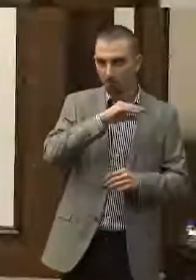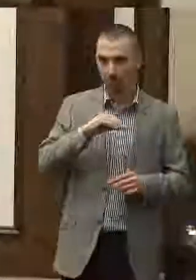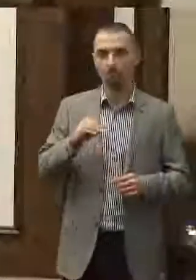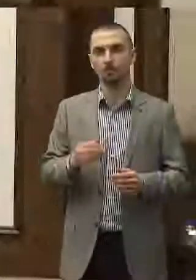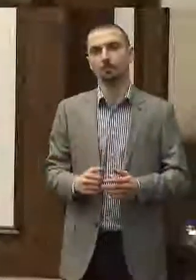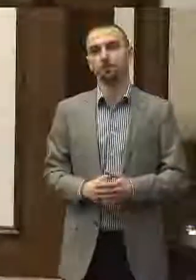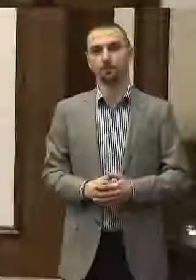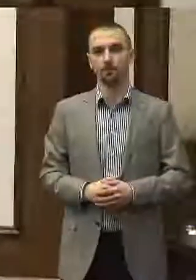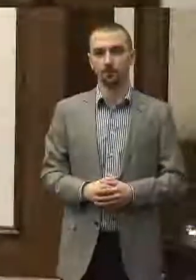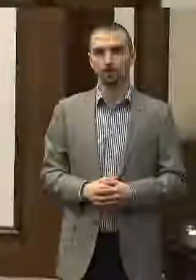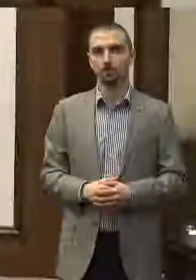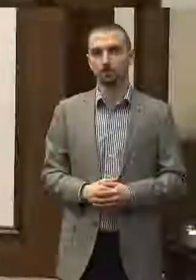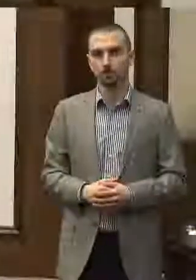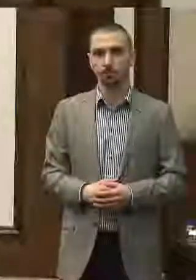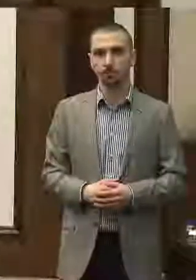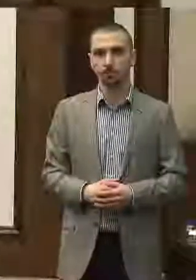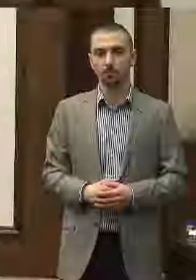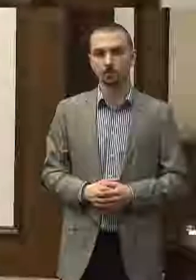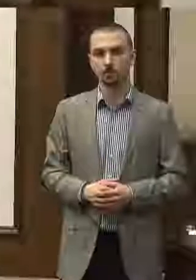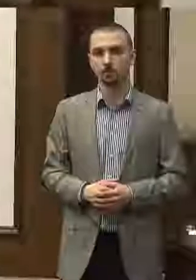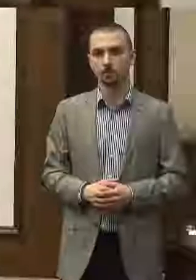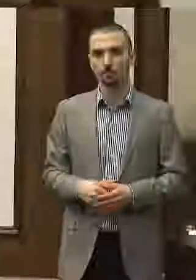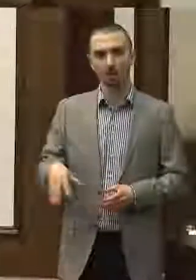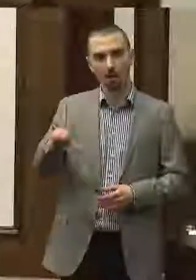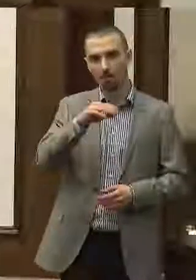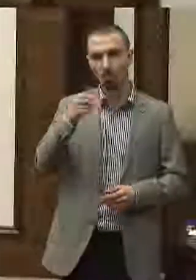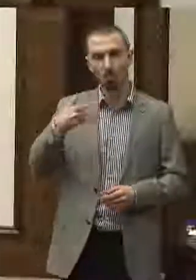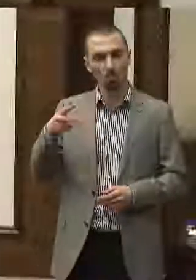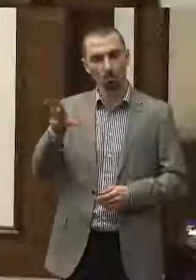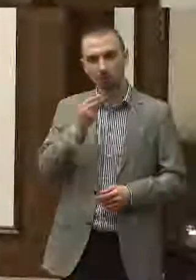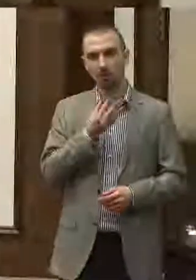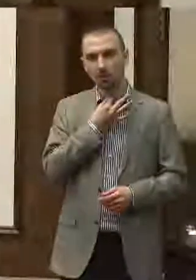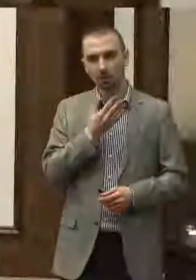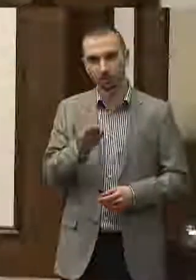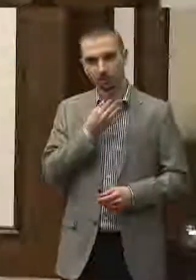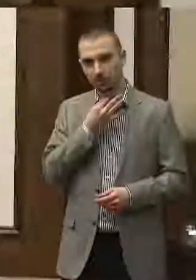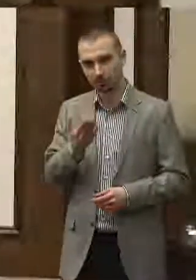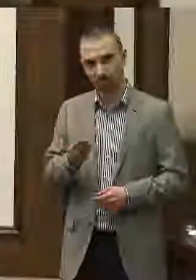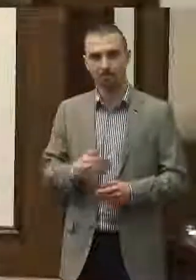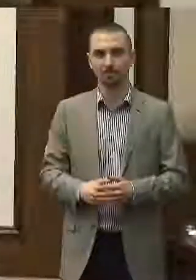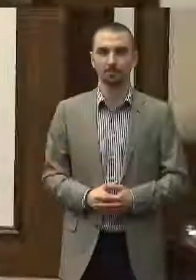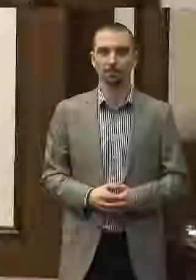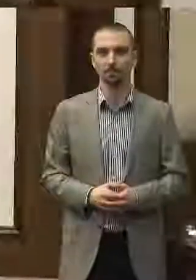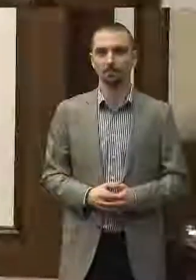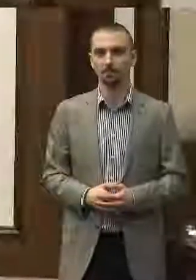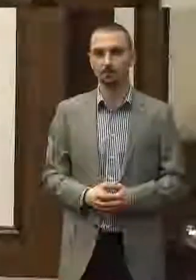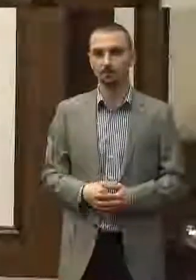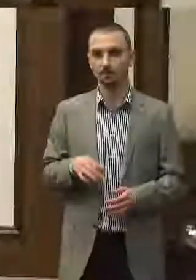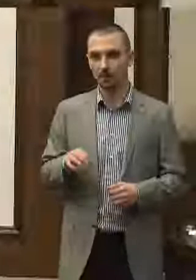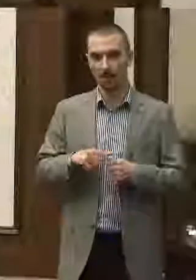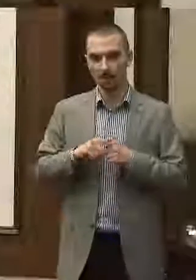Hanım ve Nurgül Hanım olmak üzere tüm yönetimlerine de ayrı ayrı teşekkür ediyorum. Ve bugün de yine Mevlana